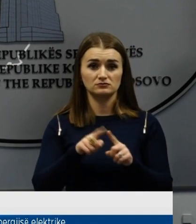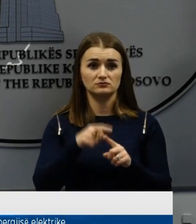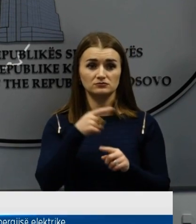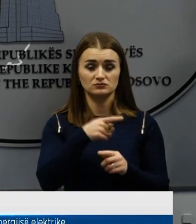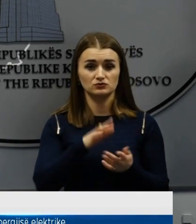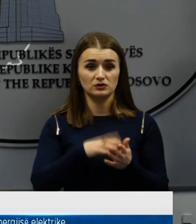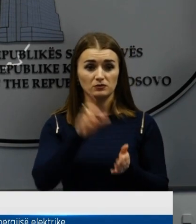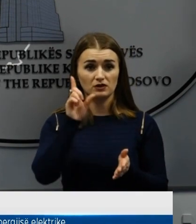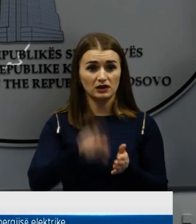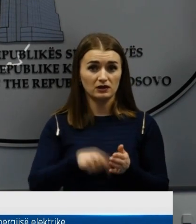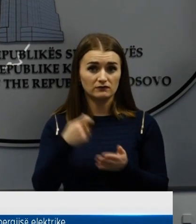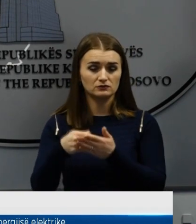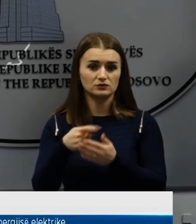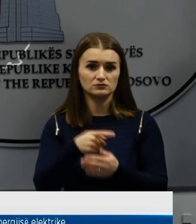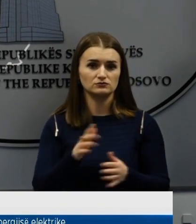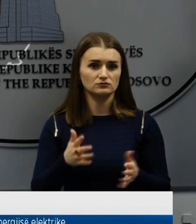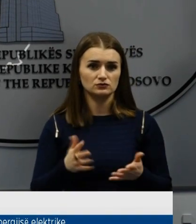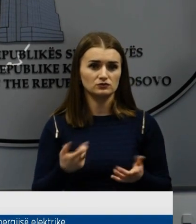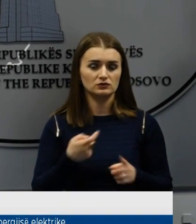Keku.